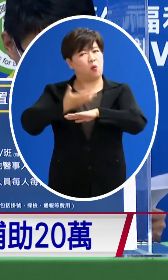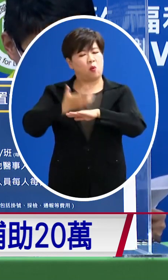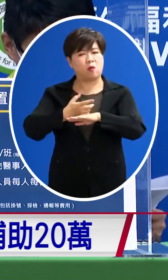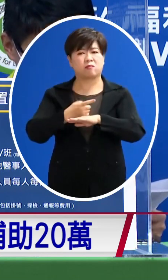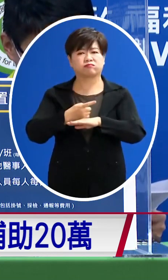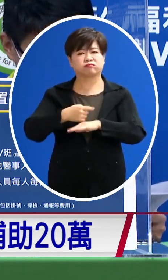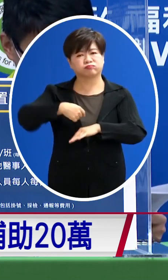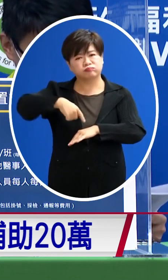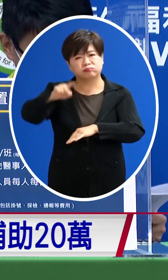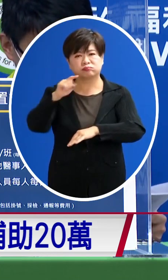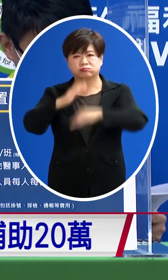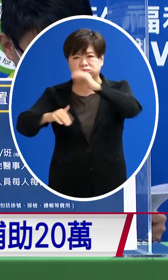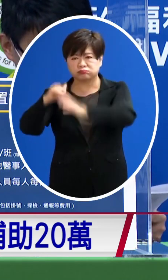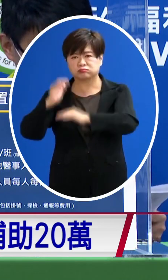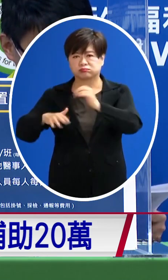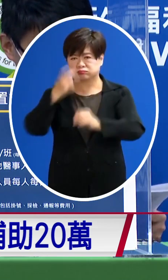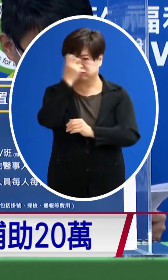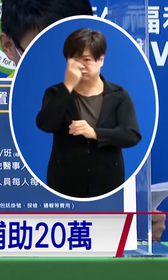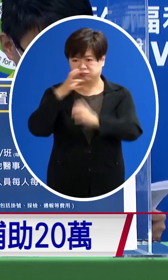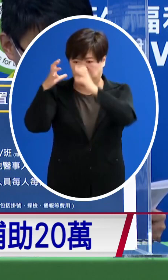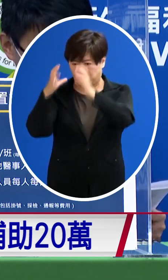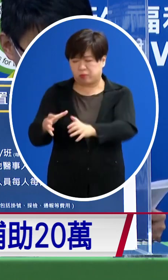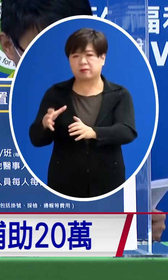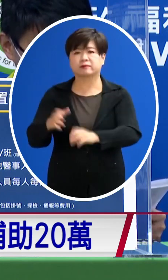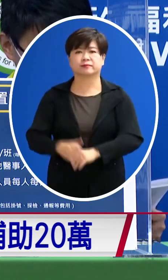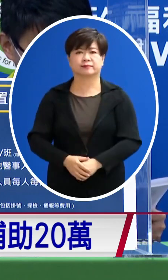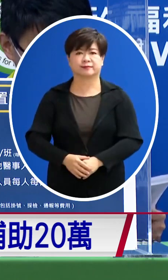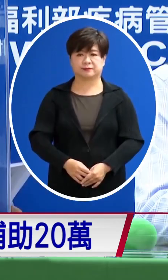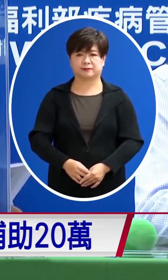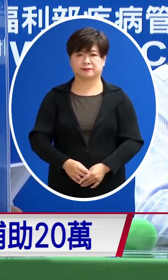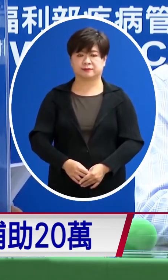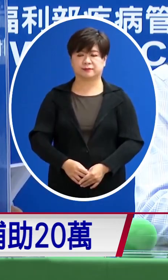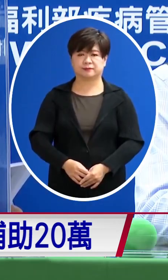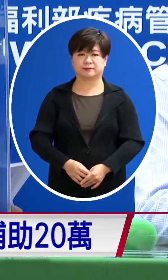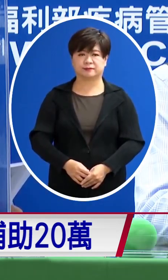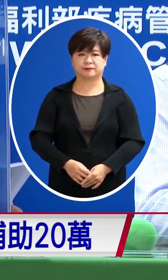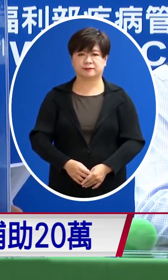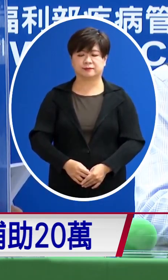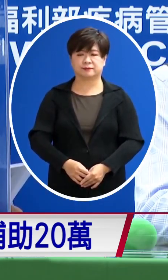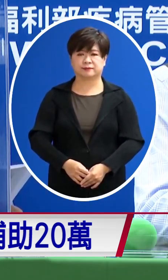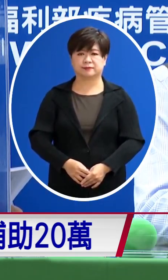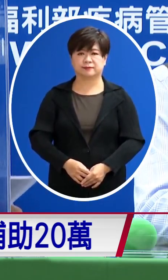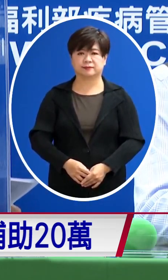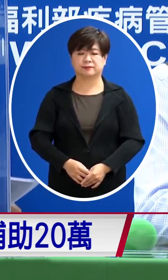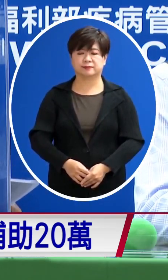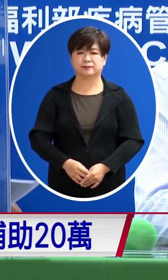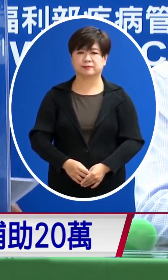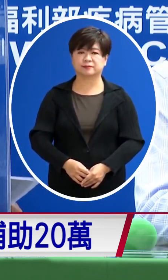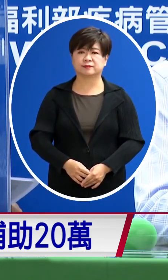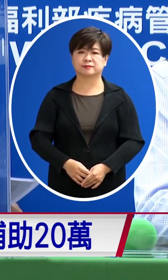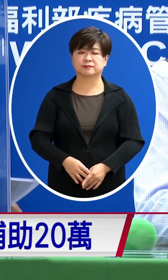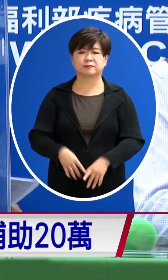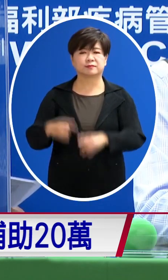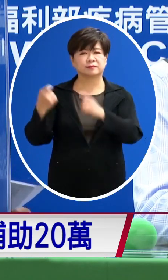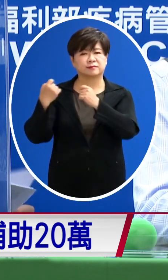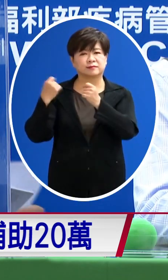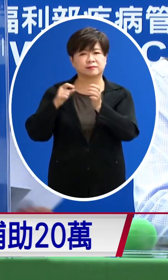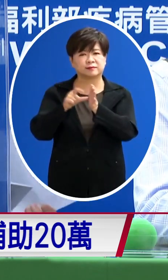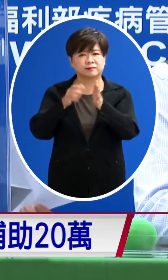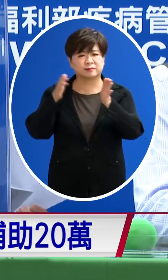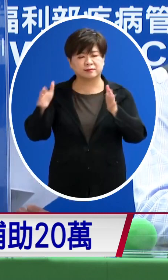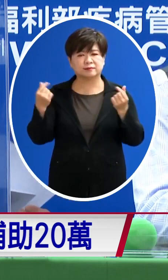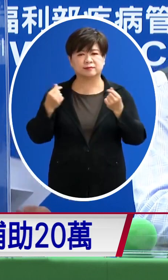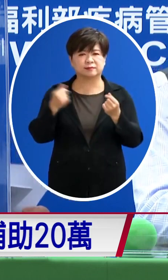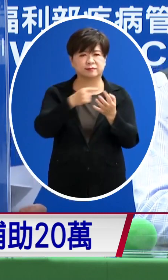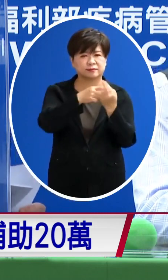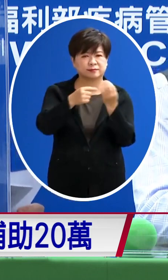时的来把筛检站设立起来。哦，那整体哈这段时间哈，不管是从校正回